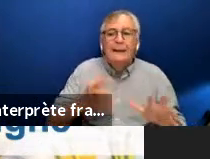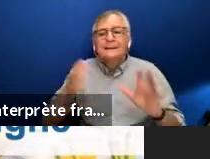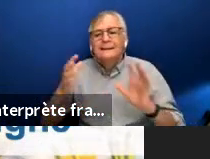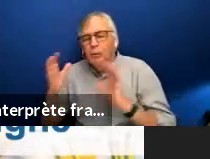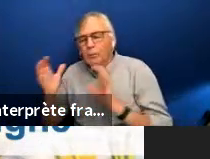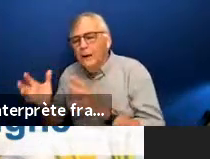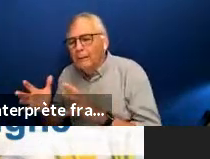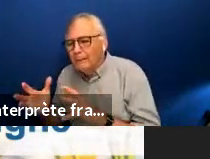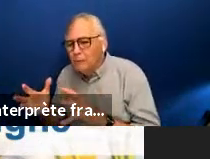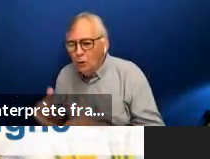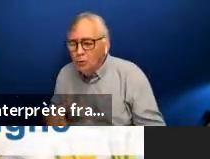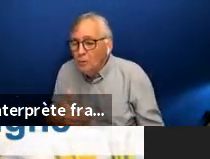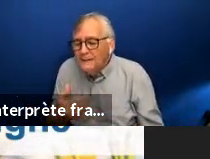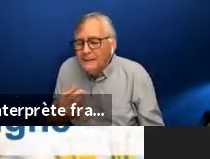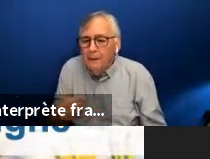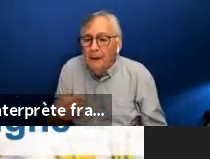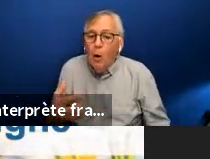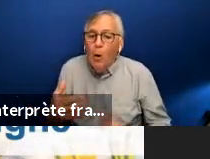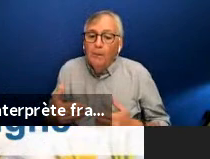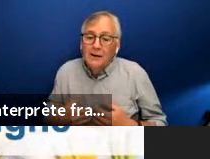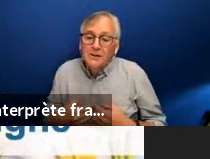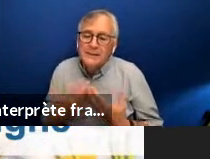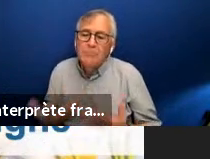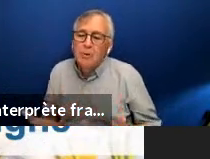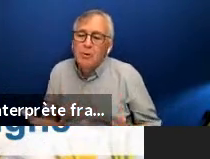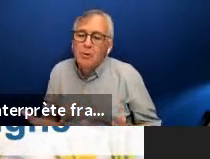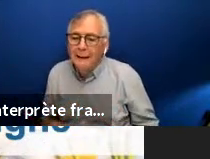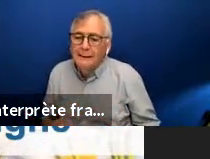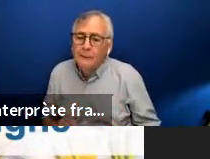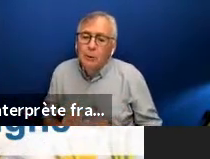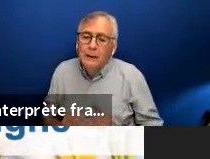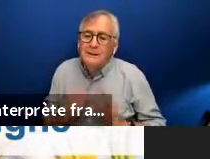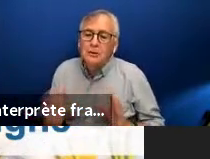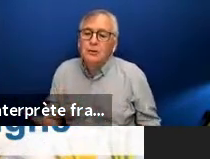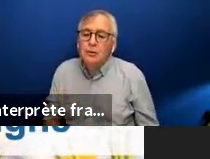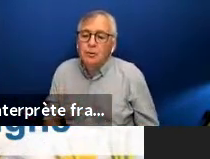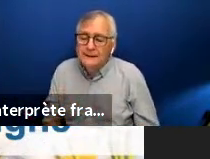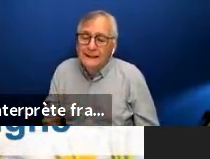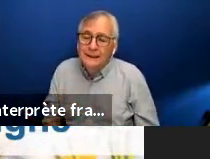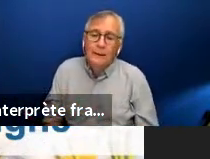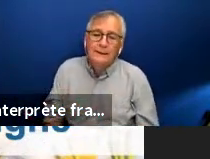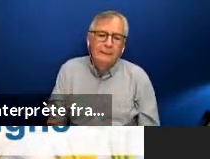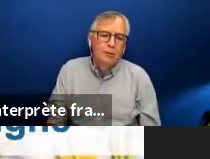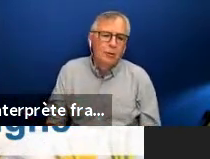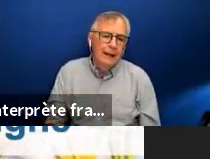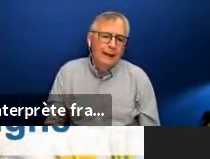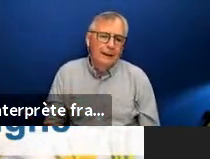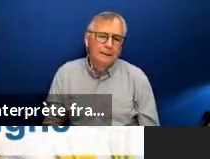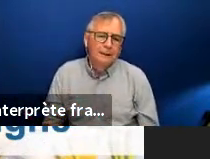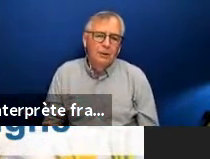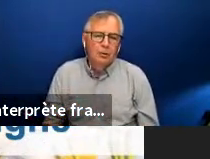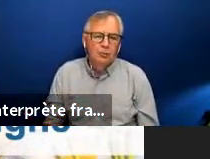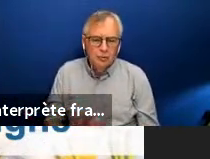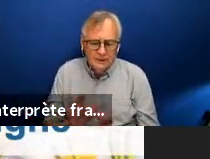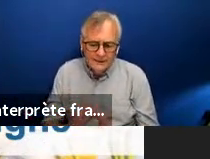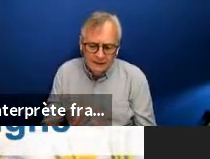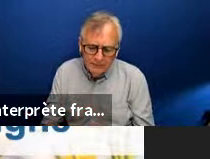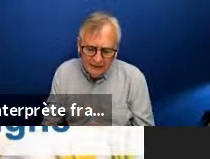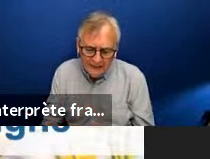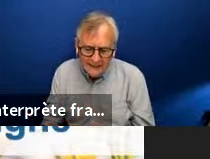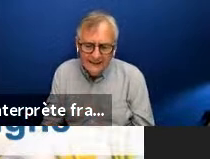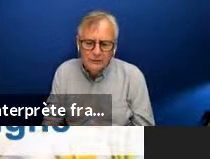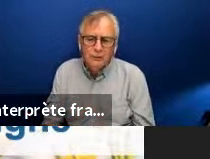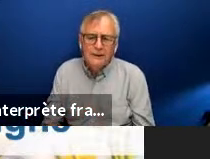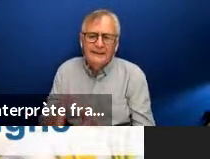français. C'est un peu la même chose. Donc, on pense que c'est plus clair, mais pour les personnes sourdes, c'est loin d'être plus clair. Donc, d'utiliser